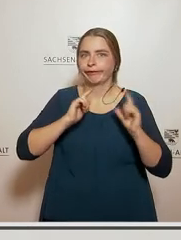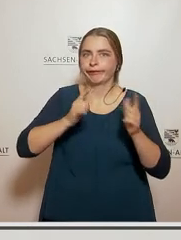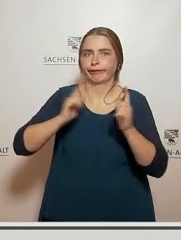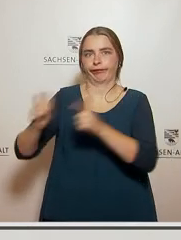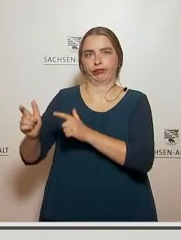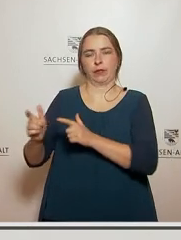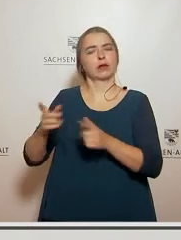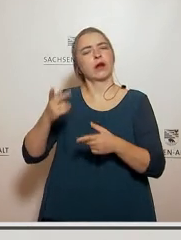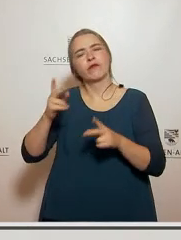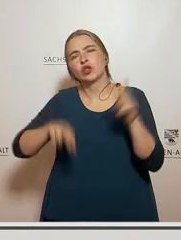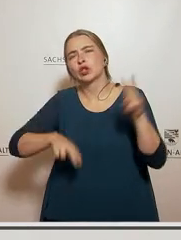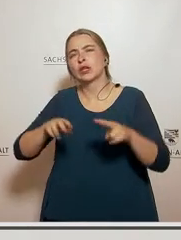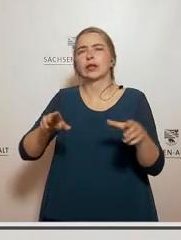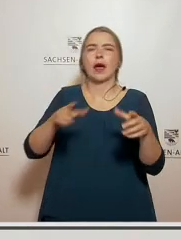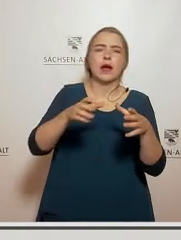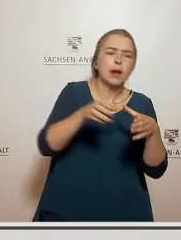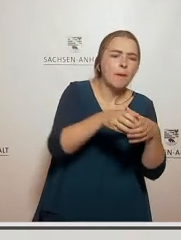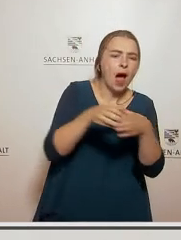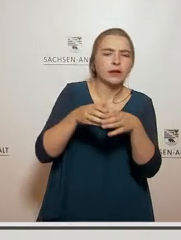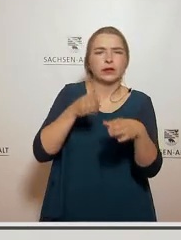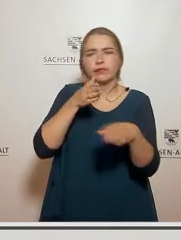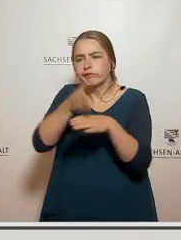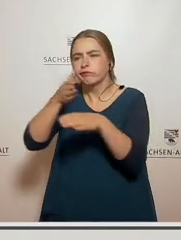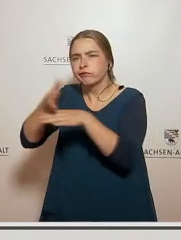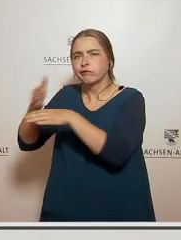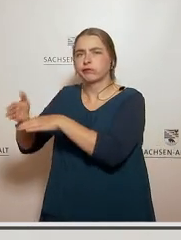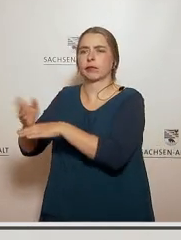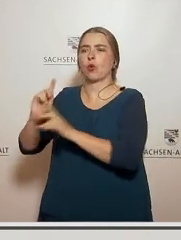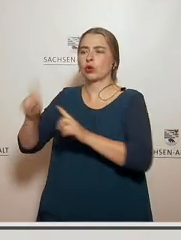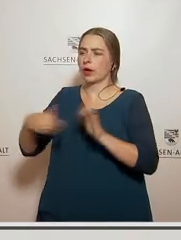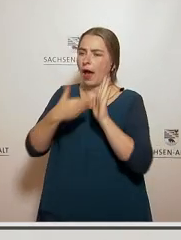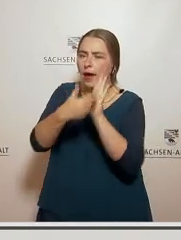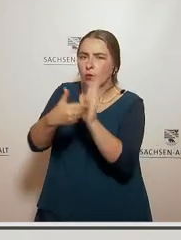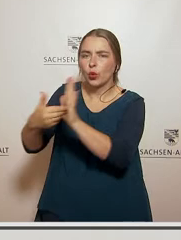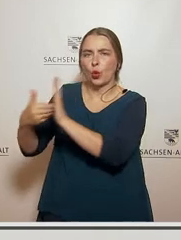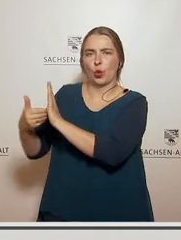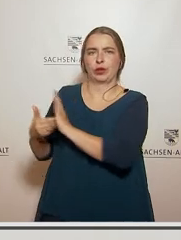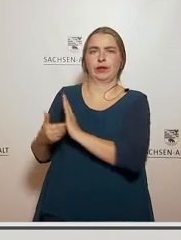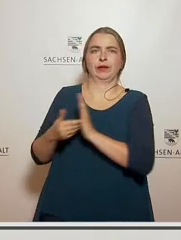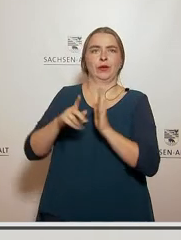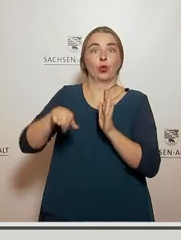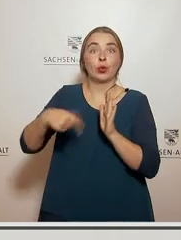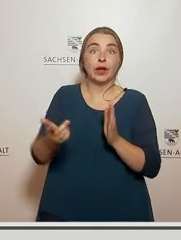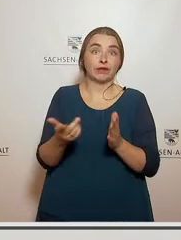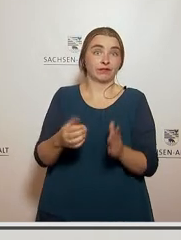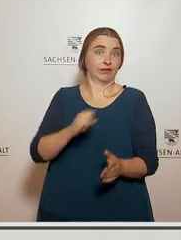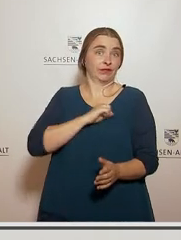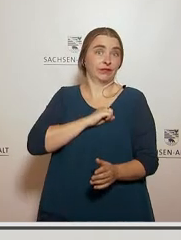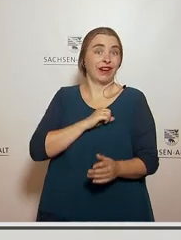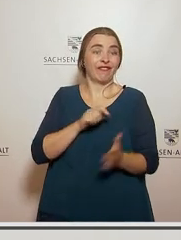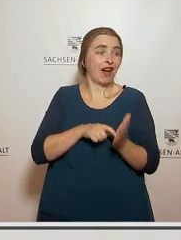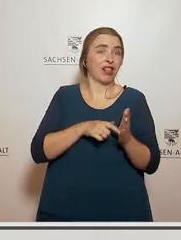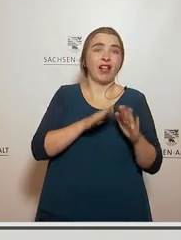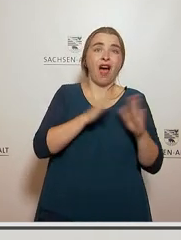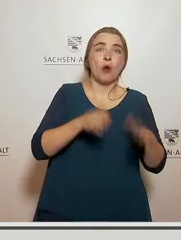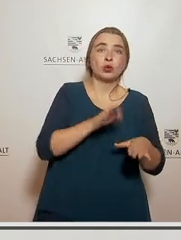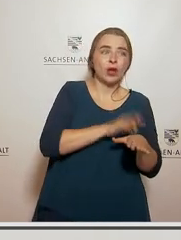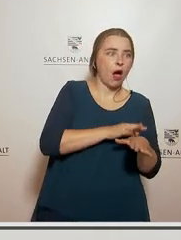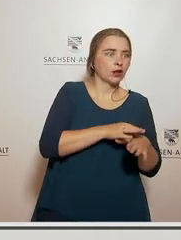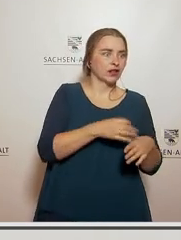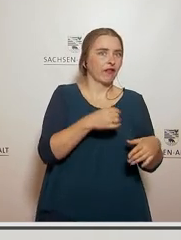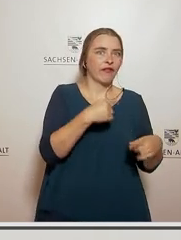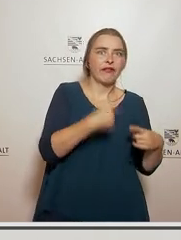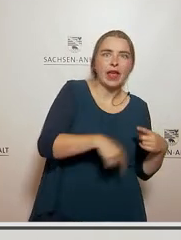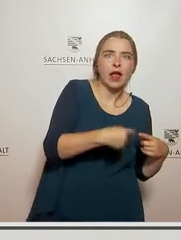Gemeinden hineingehen und nochmal unterschiedliche Angebote machen, um den Hausarztmangel oder die Bereitschaft über Praxen sich impfen zu